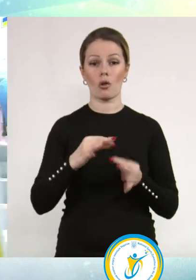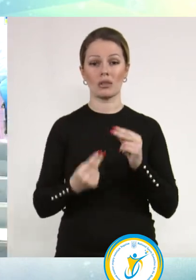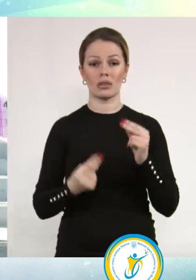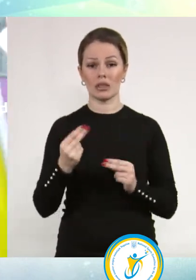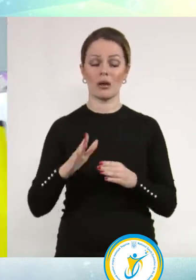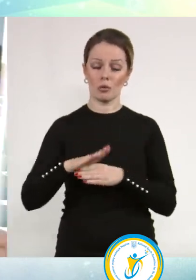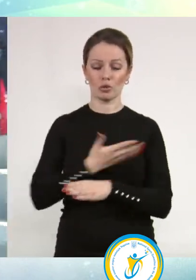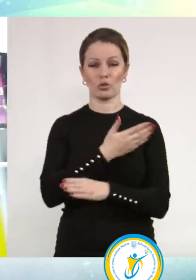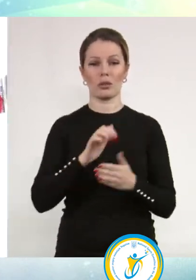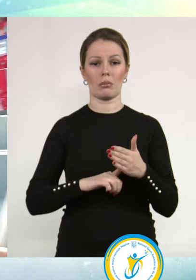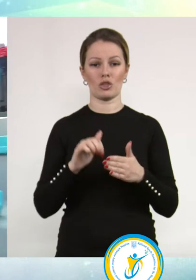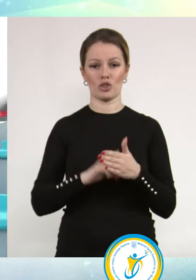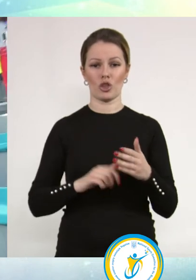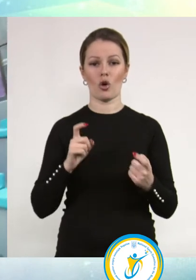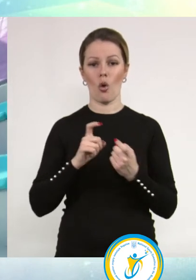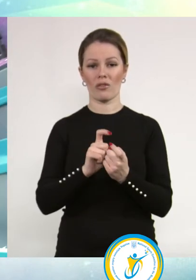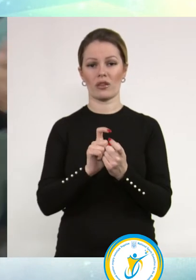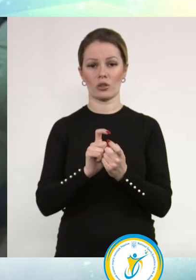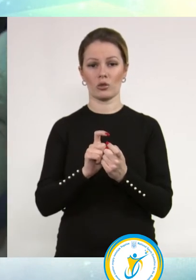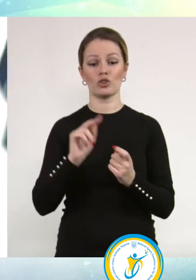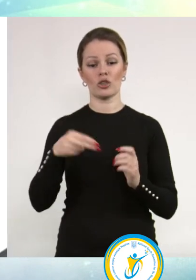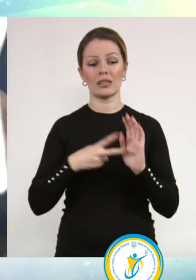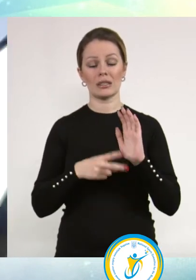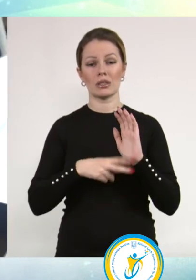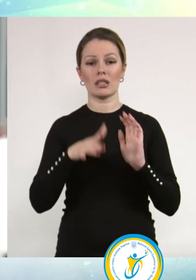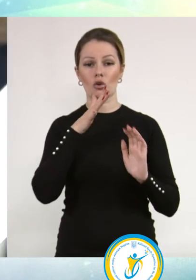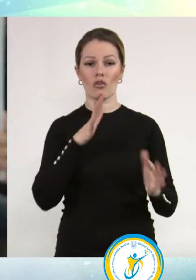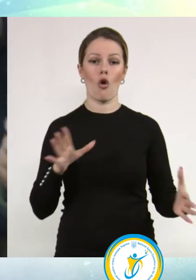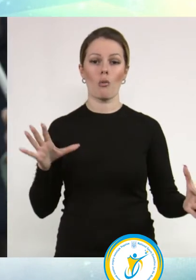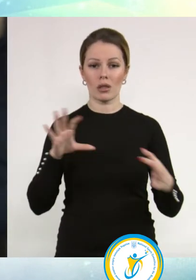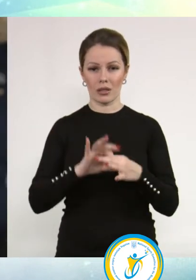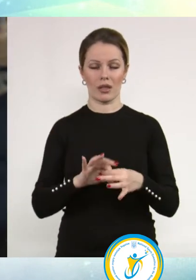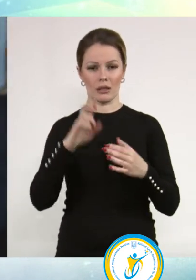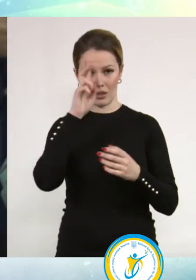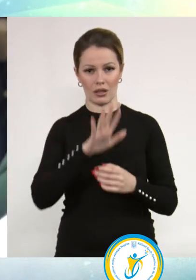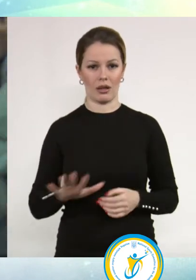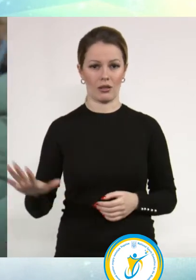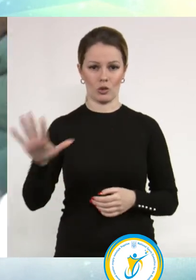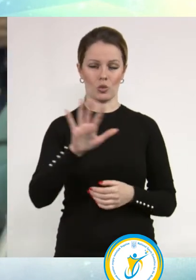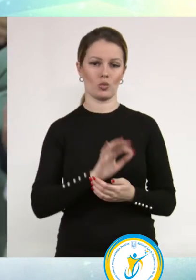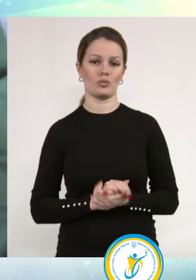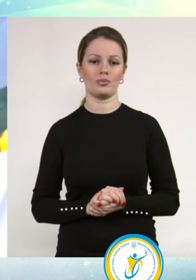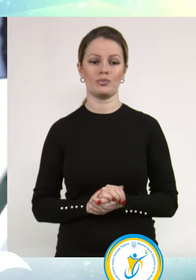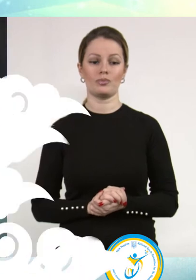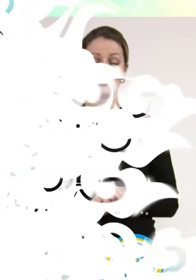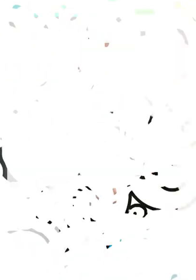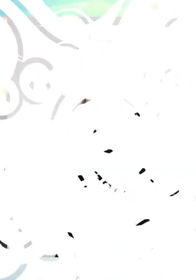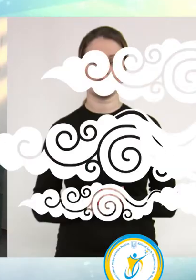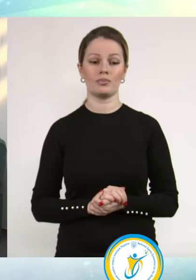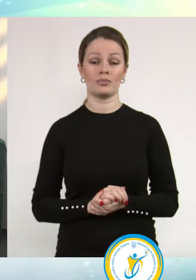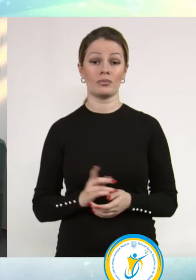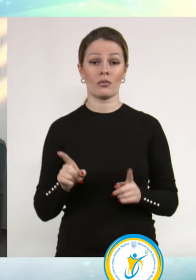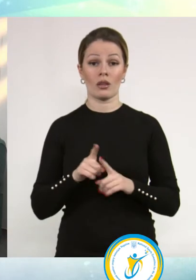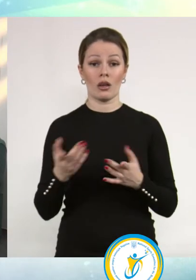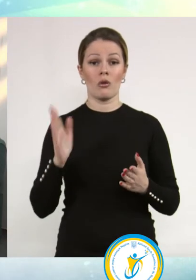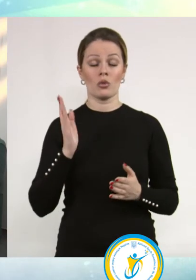Паралімпійських ігор усунути причини конфлікту та через 70 років об'єднати країну. Ну ось